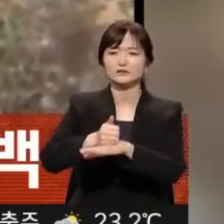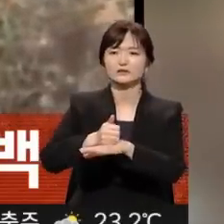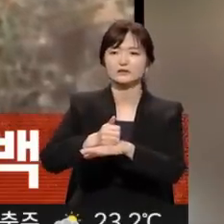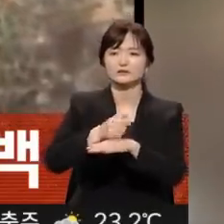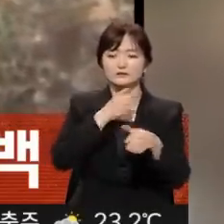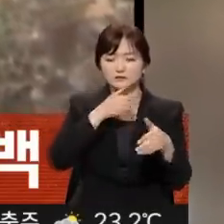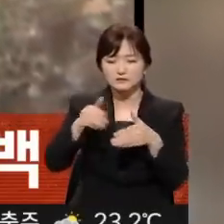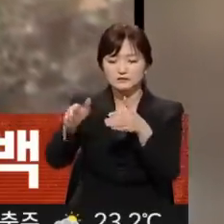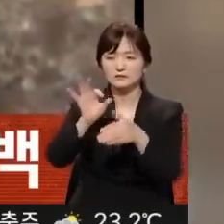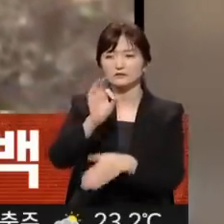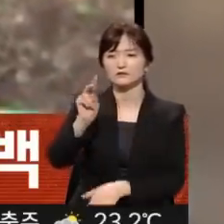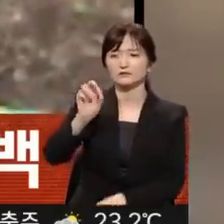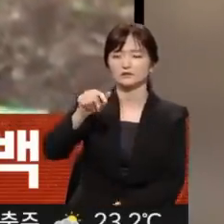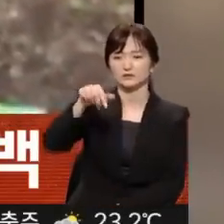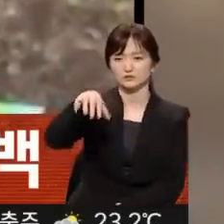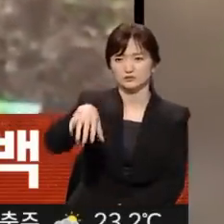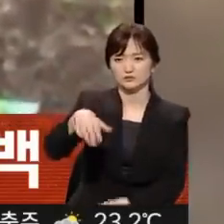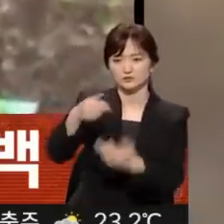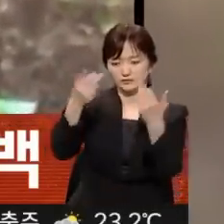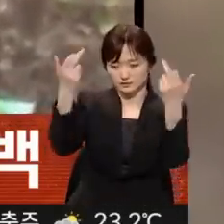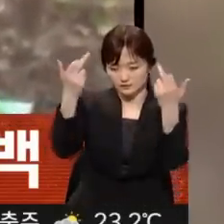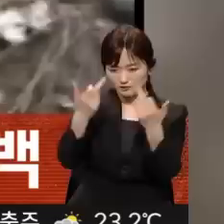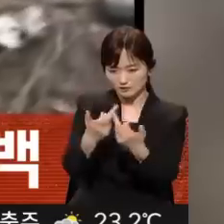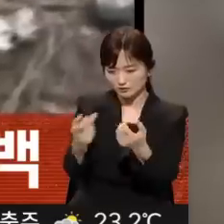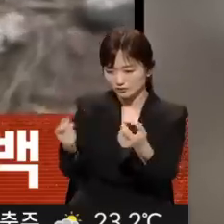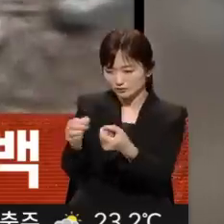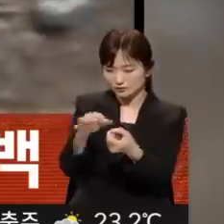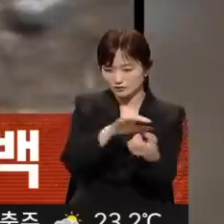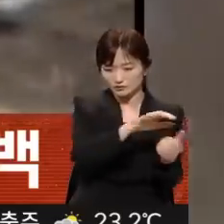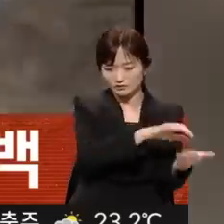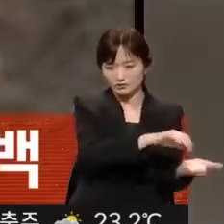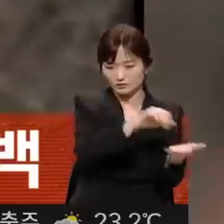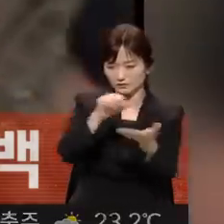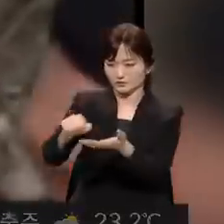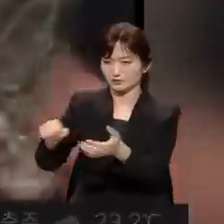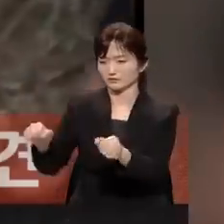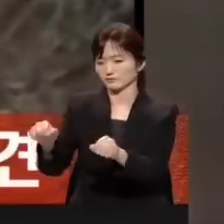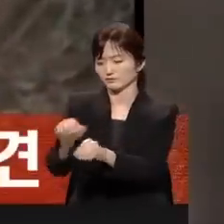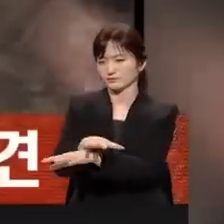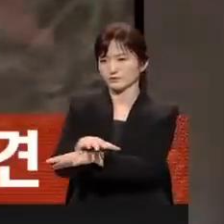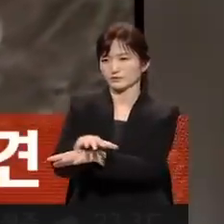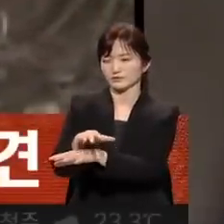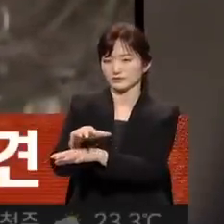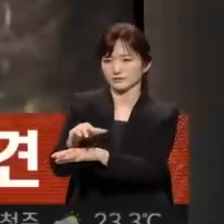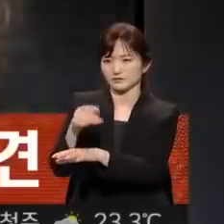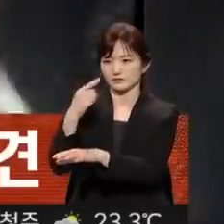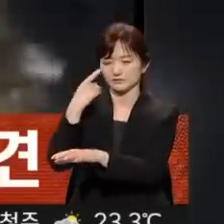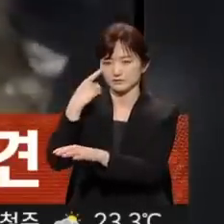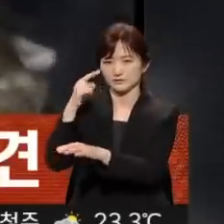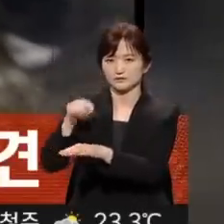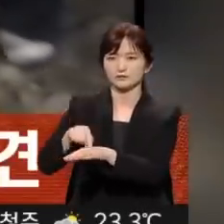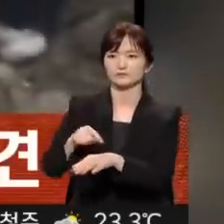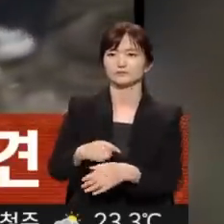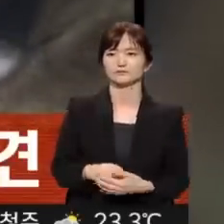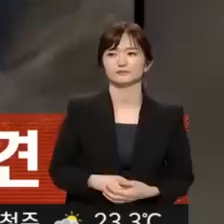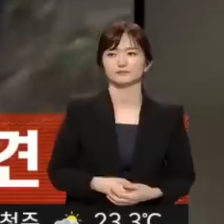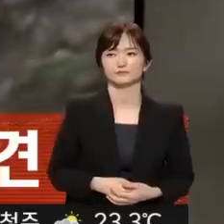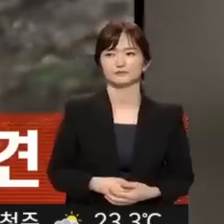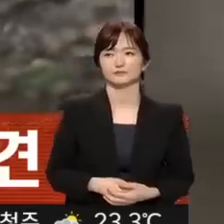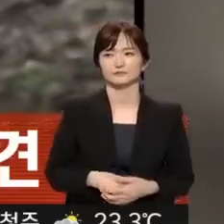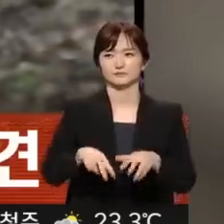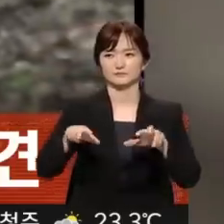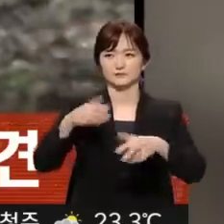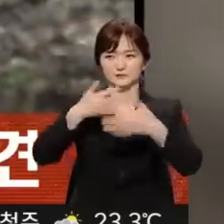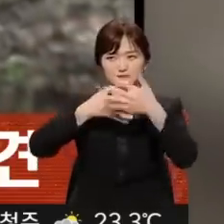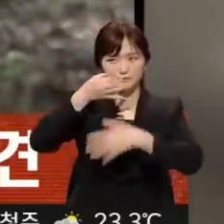경기도 양주시 계곡 인근에서 안면장돼 있는 시신, 박 씨 시신을 발견하게 된 겁니다. 자, 지금 보고 계시는 저